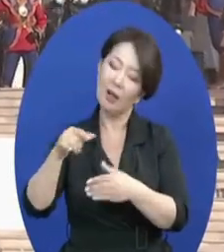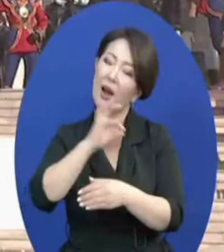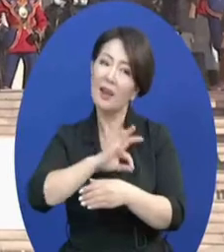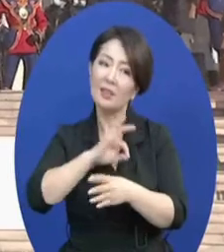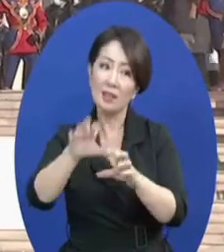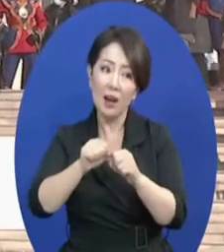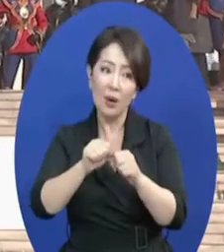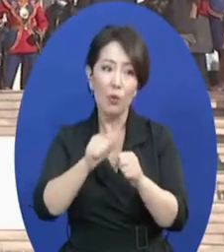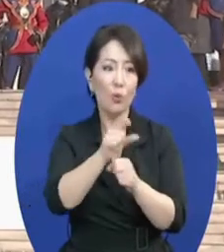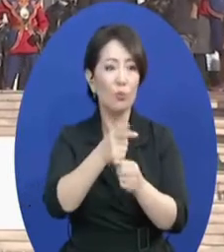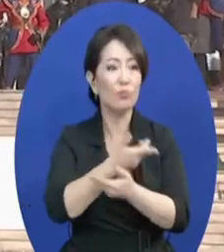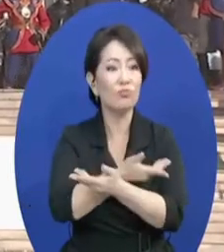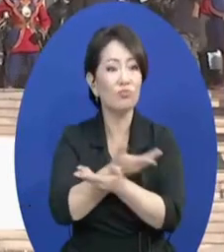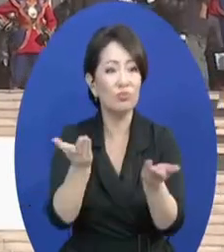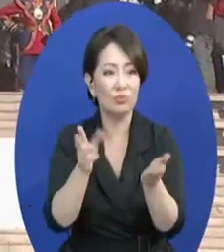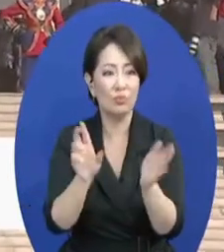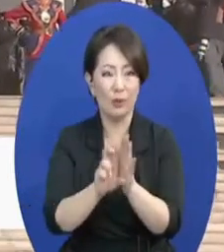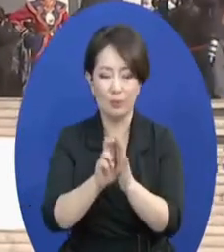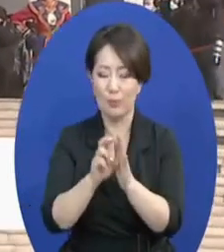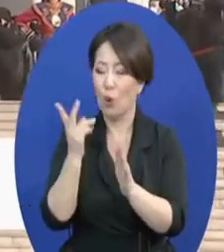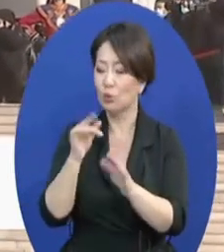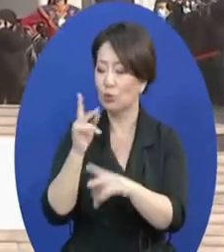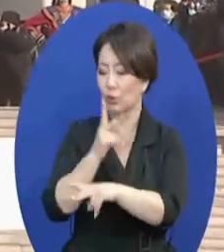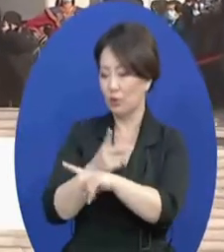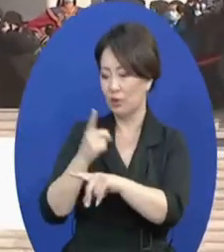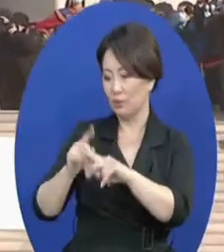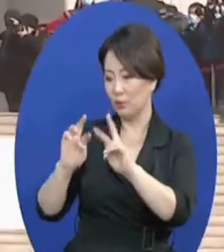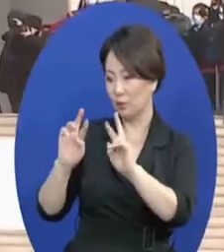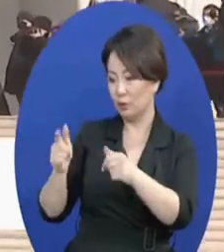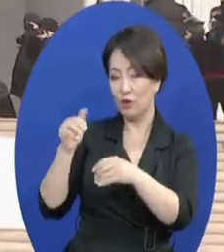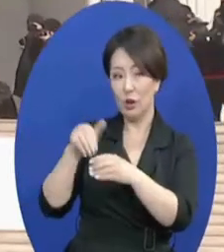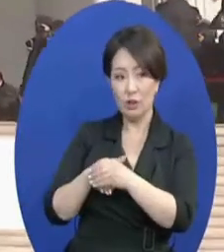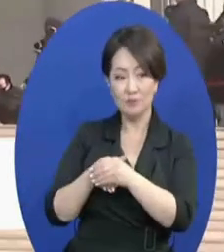боломж саяхан үндсэн хуулийн нэмэлт өөрчлөлтөөр бүрдсэн. Тэр